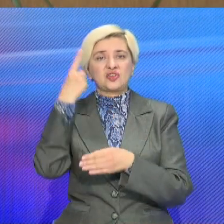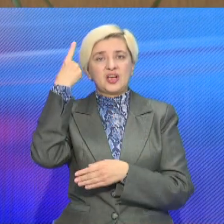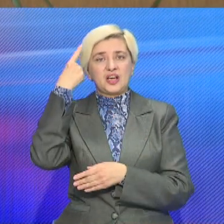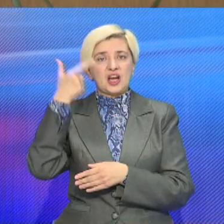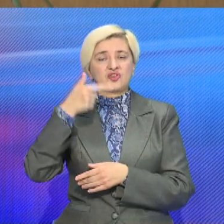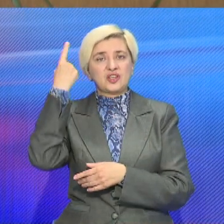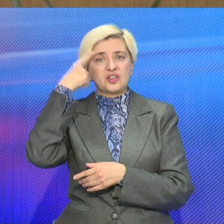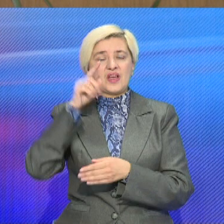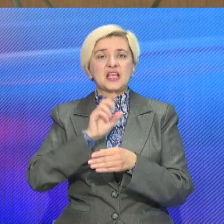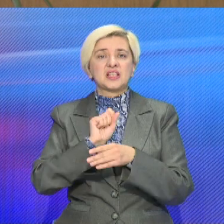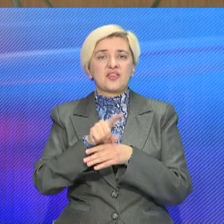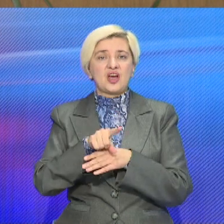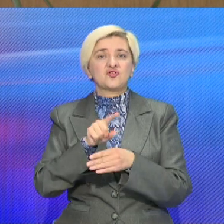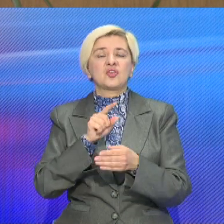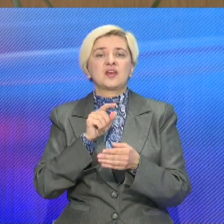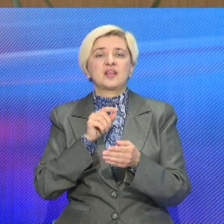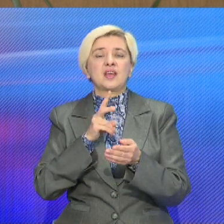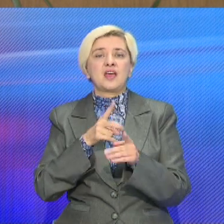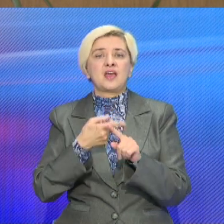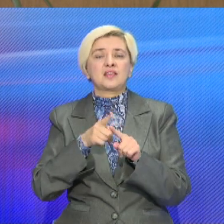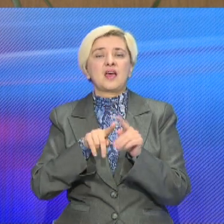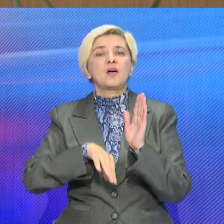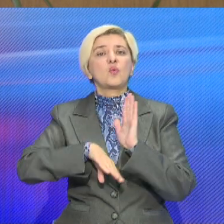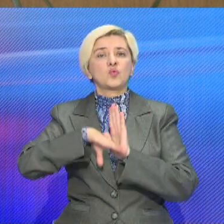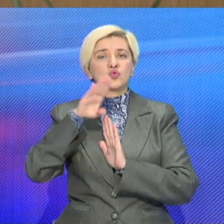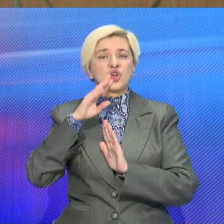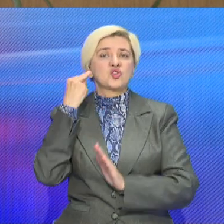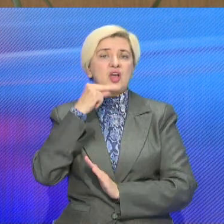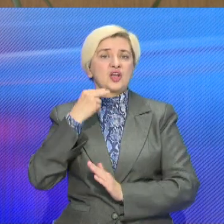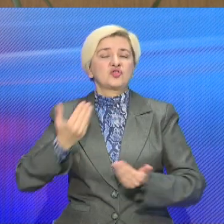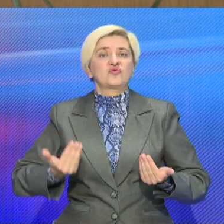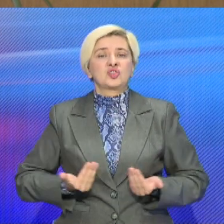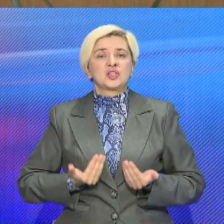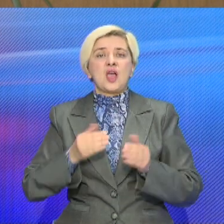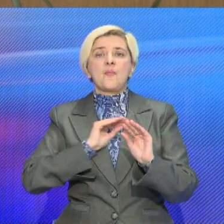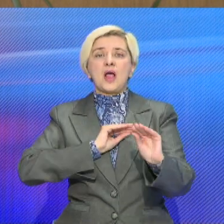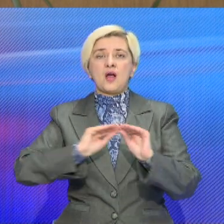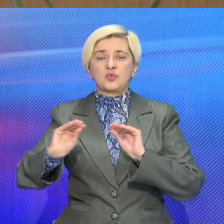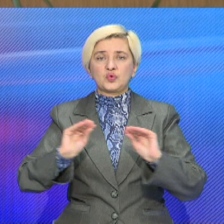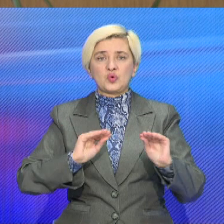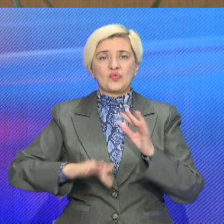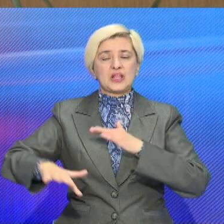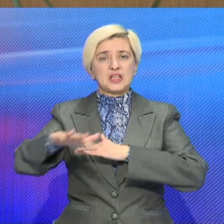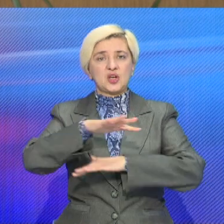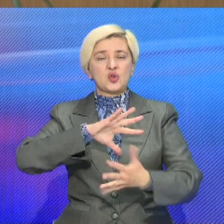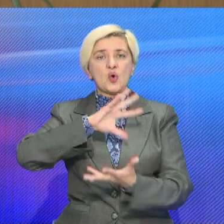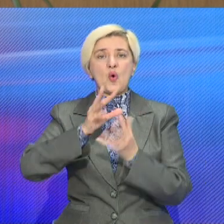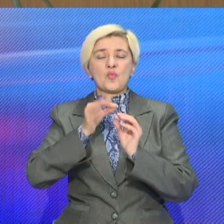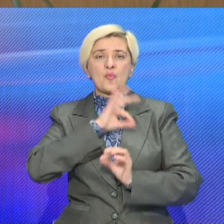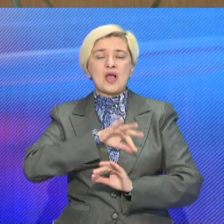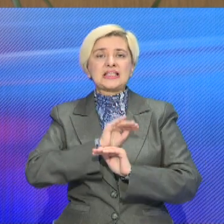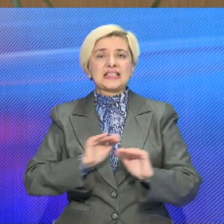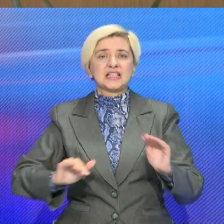инициатив направлена на улучшение качества жизни. Это на благоустройство территории общего пользования, детские площадки,